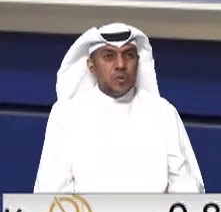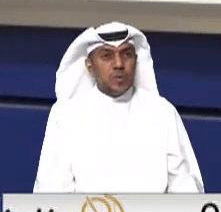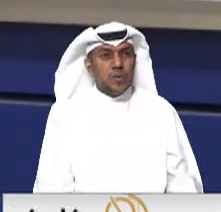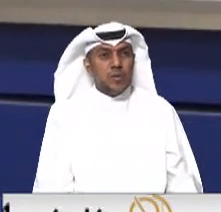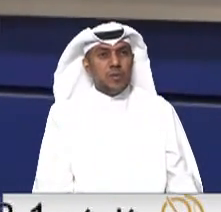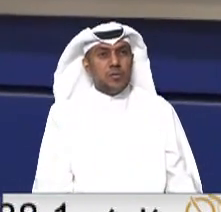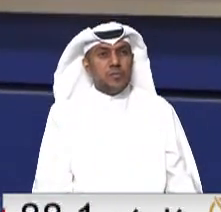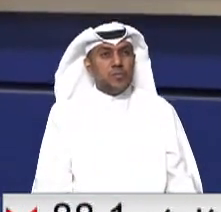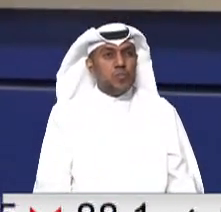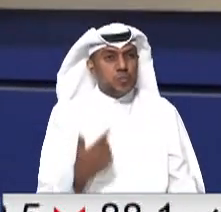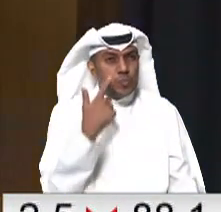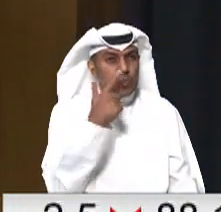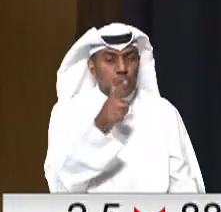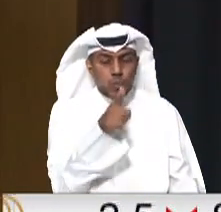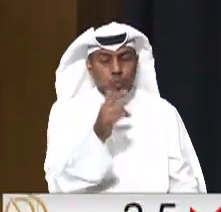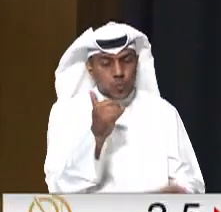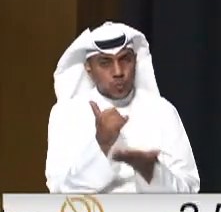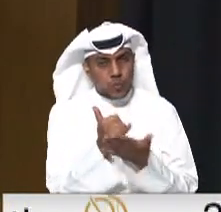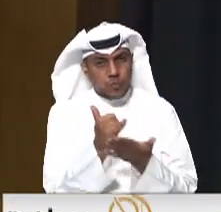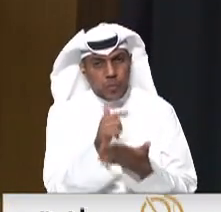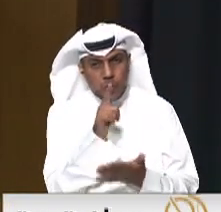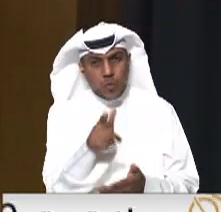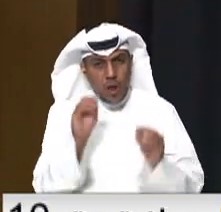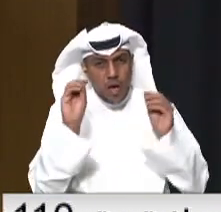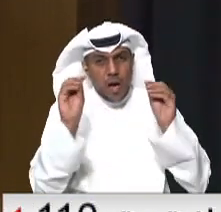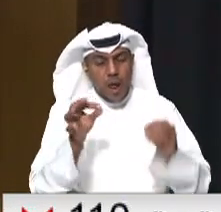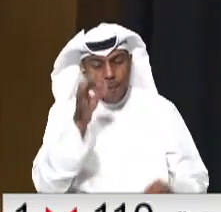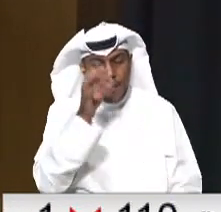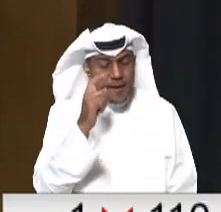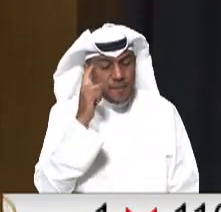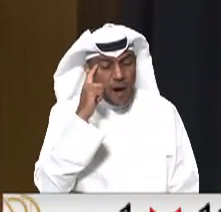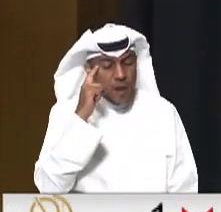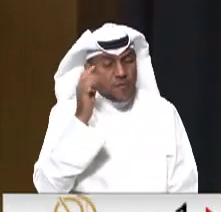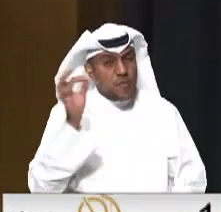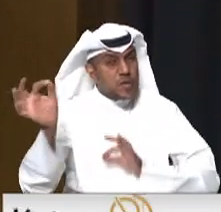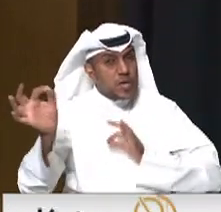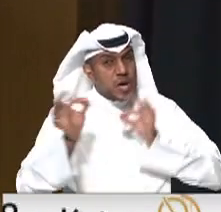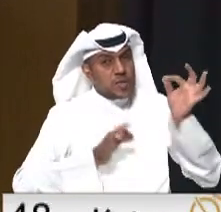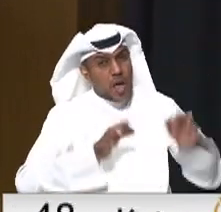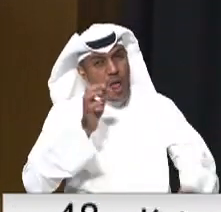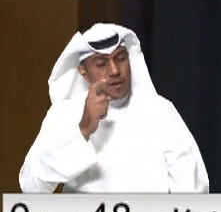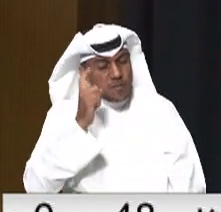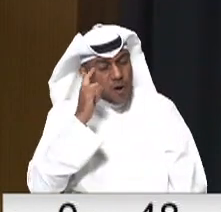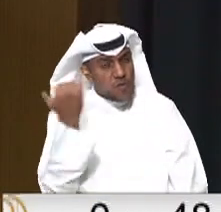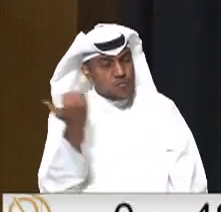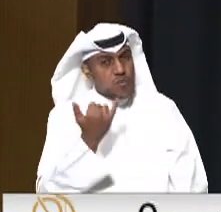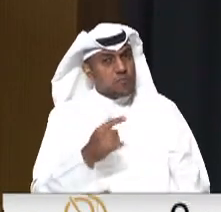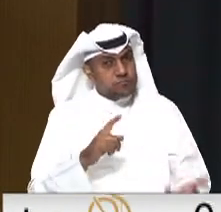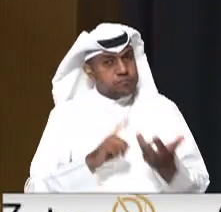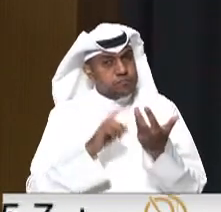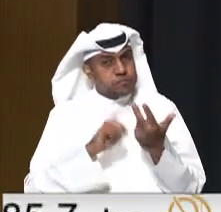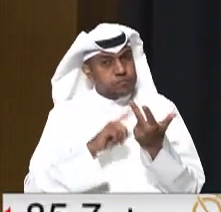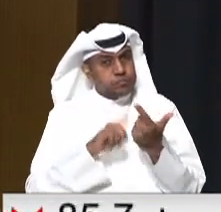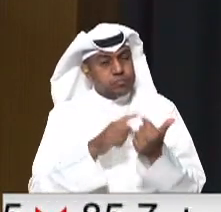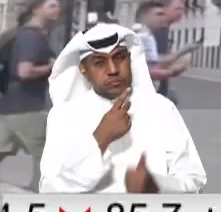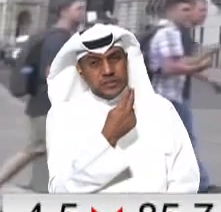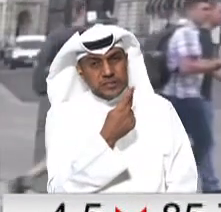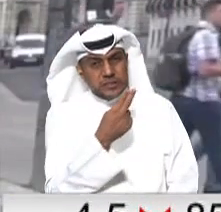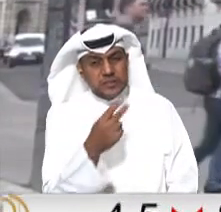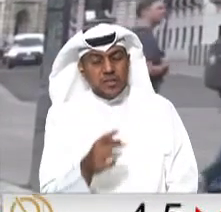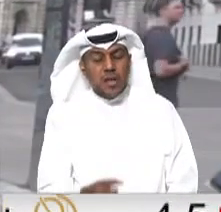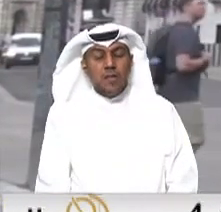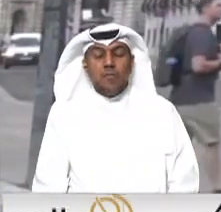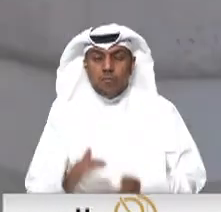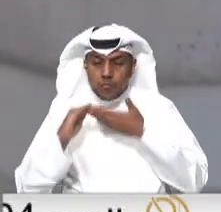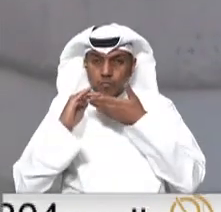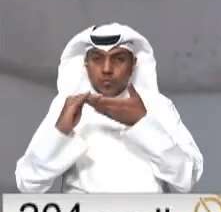عبد الشافي الذي يتعرض بدوره لضغوطات سياسية قوية وصلت حتى إعلان النمسا تجميد المساعدة